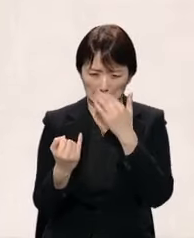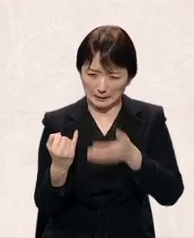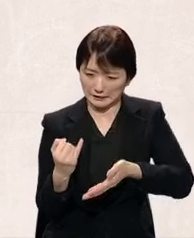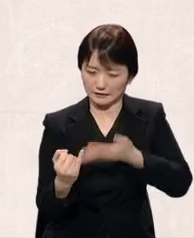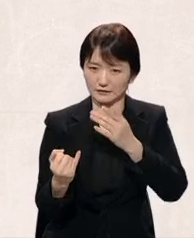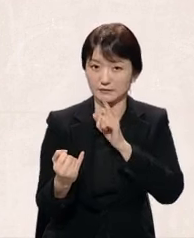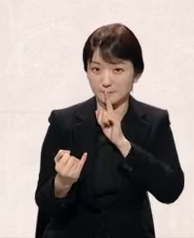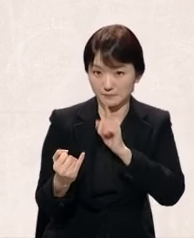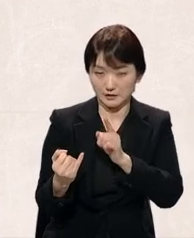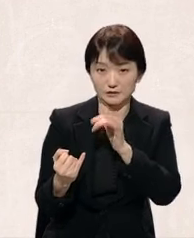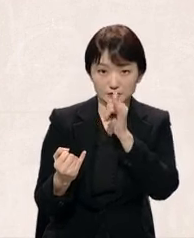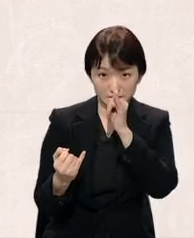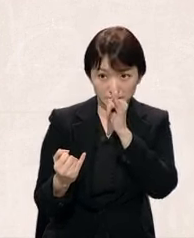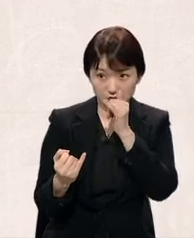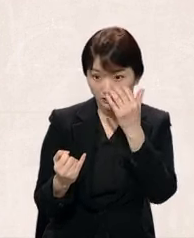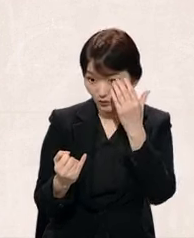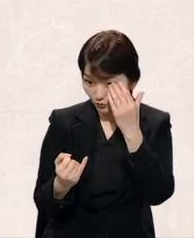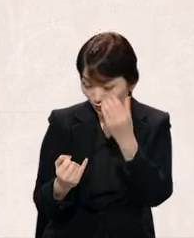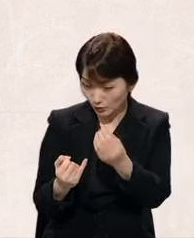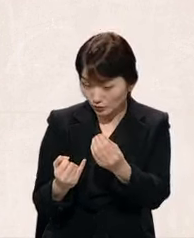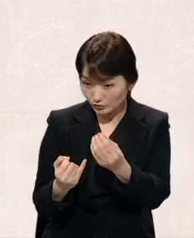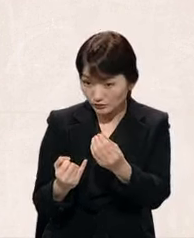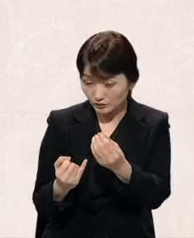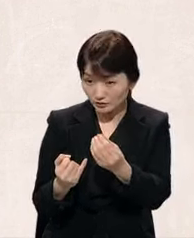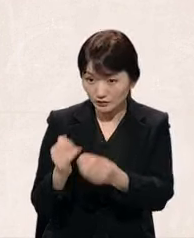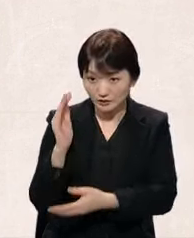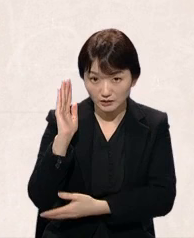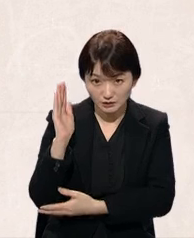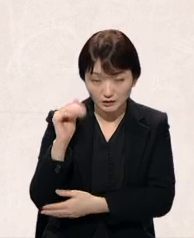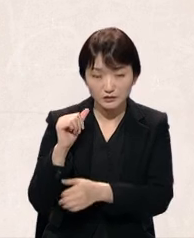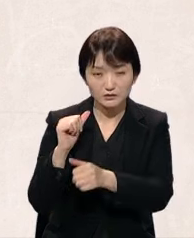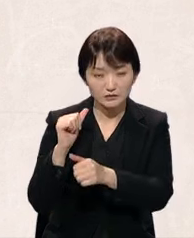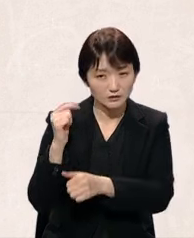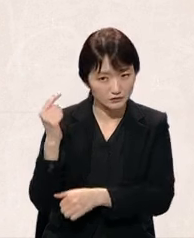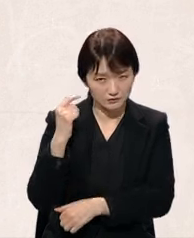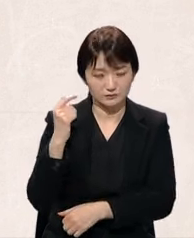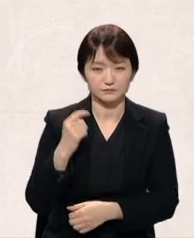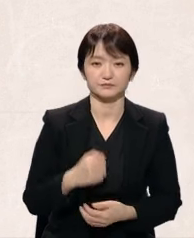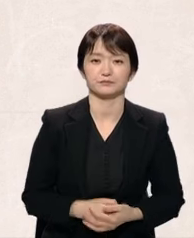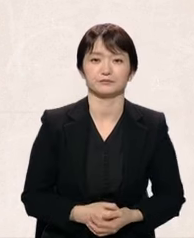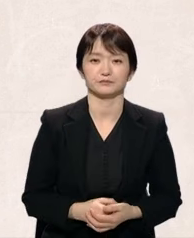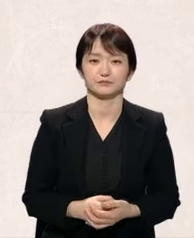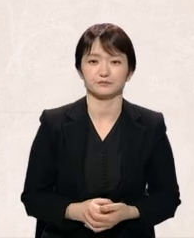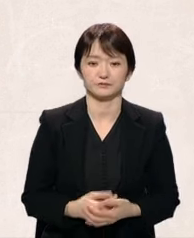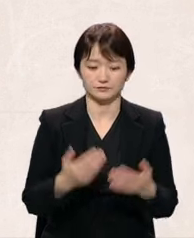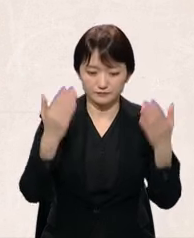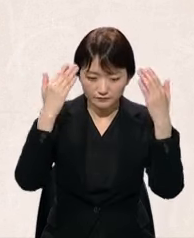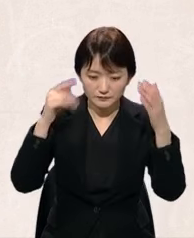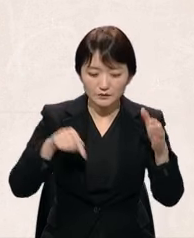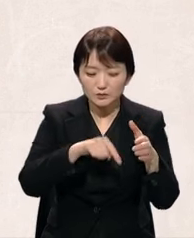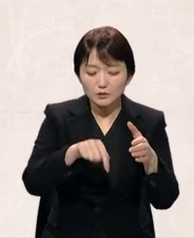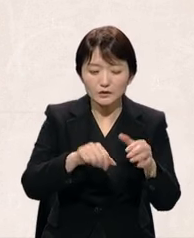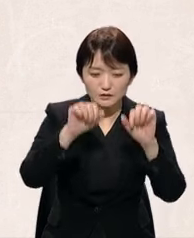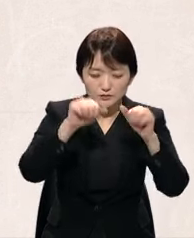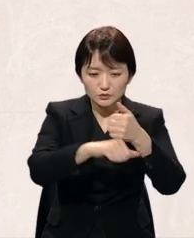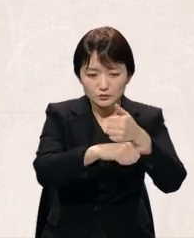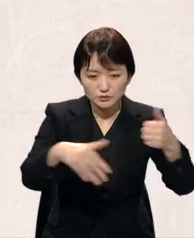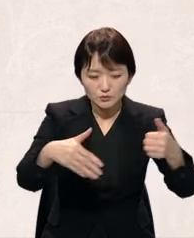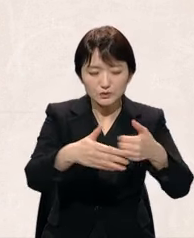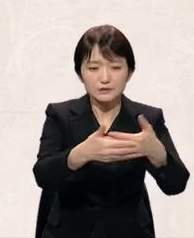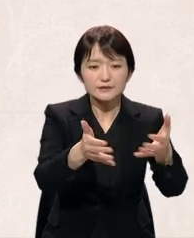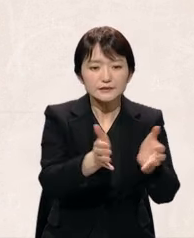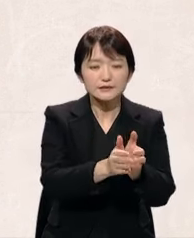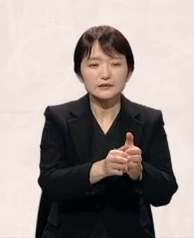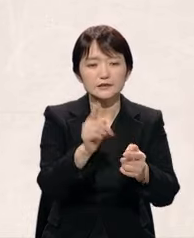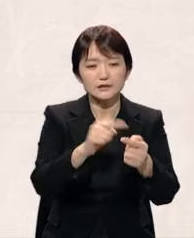발언을 했다라고 하는 이 목격담, 이 주장들이 들려오는 사항인데요. 특히 이제 학교 스포츠 클럽 같은 경우는 대회나